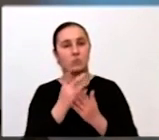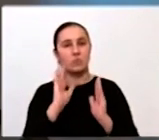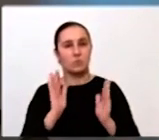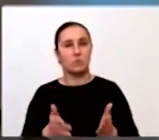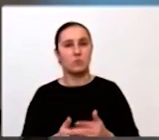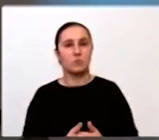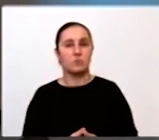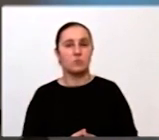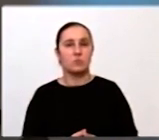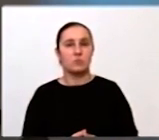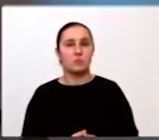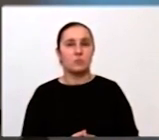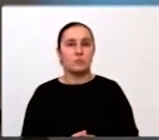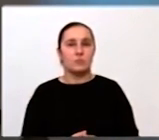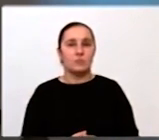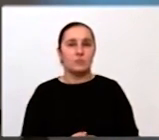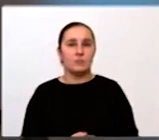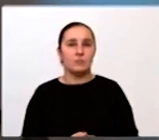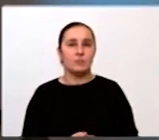bo'ladi. Demak,